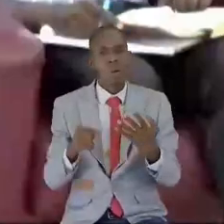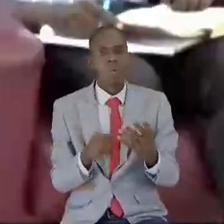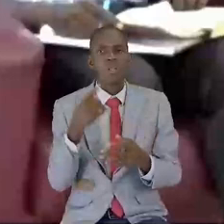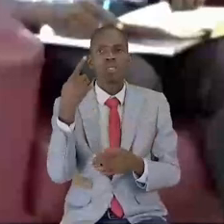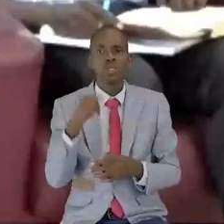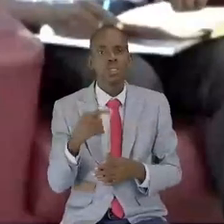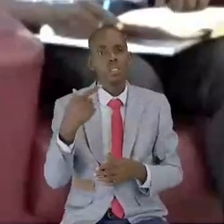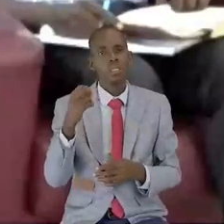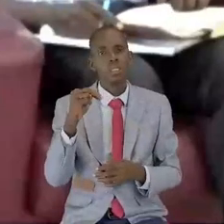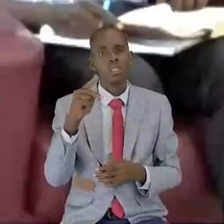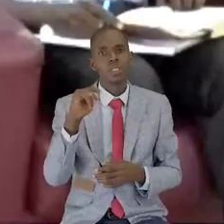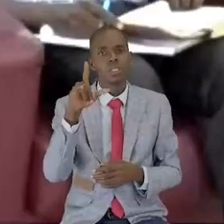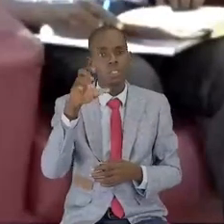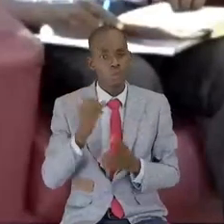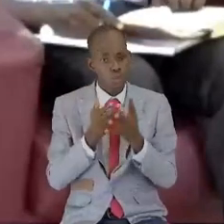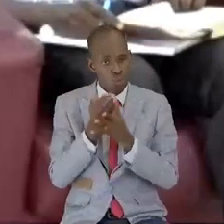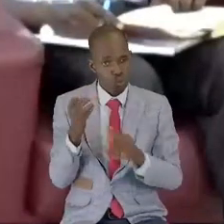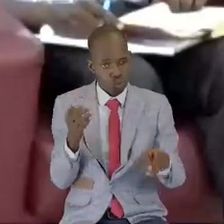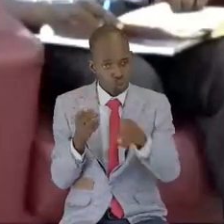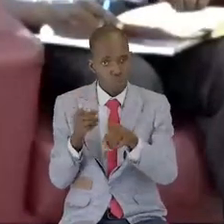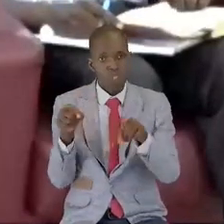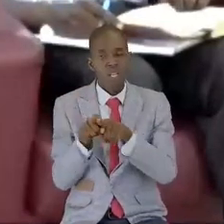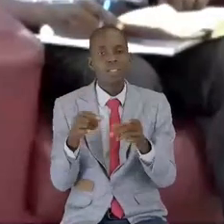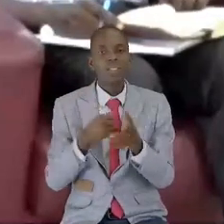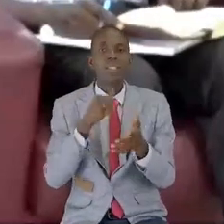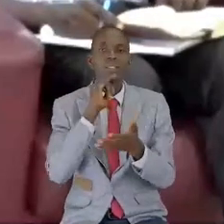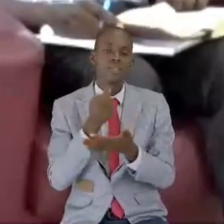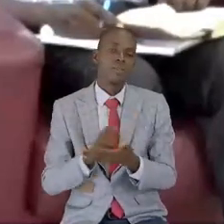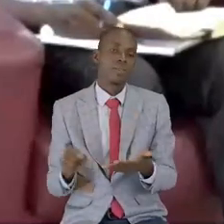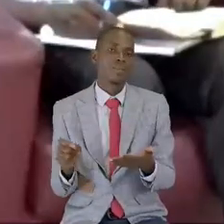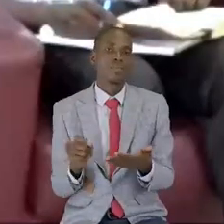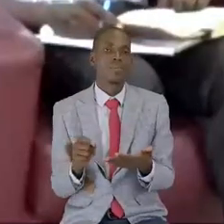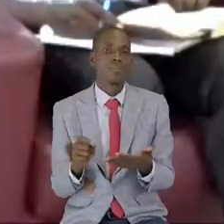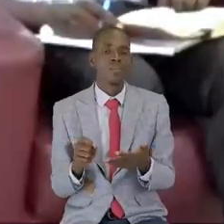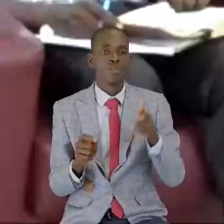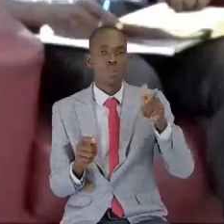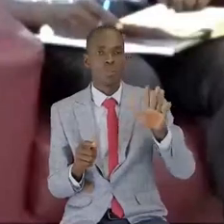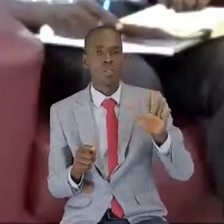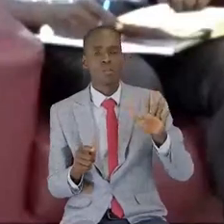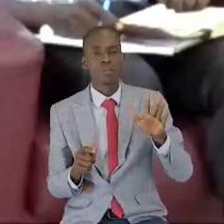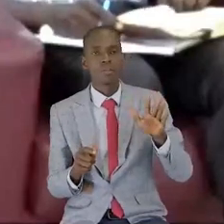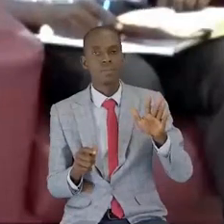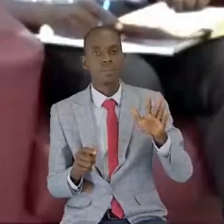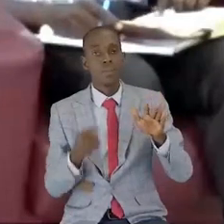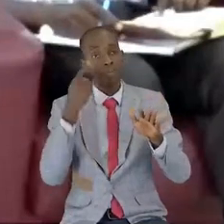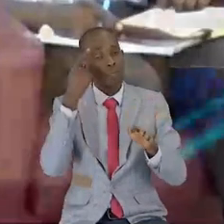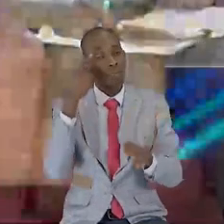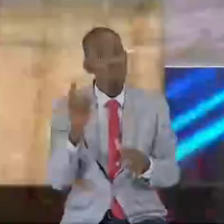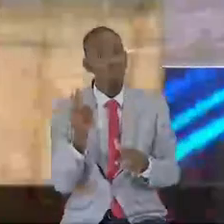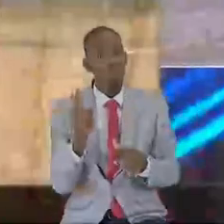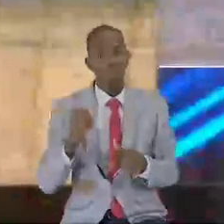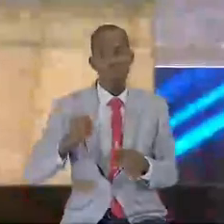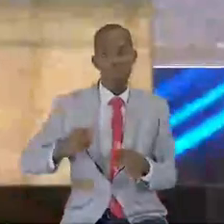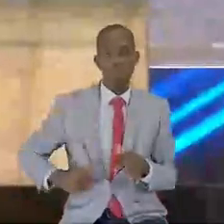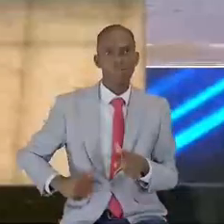blasphémer parmi les païens, comme cela est écrit. 25. La circoncision